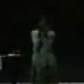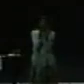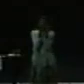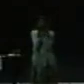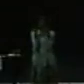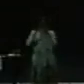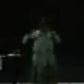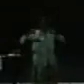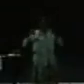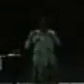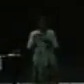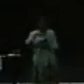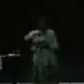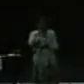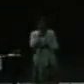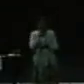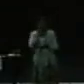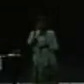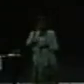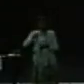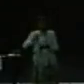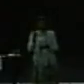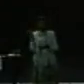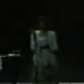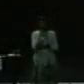rester ici pour le même prédicateur.